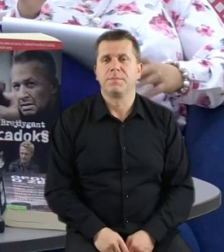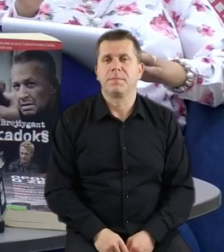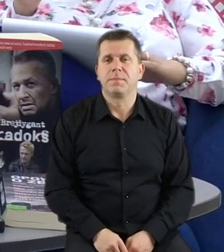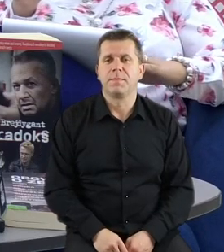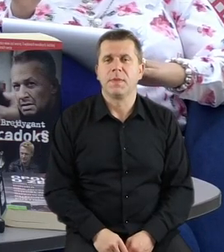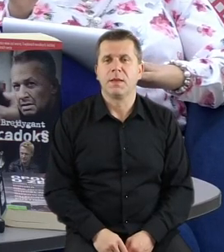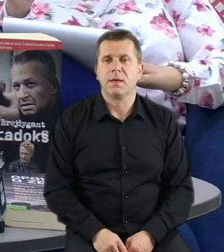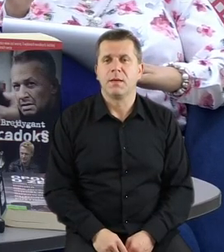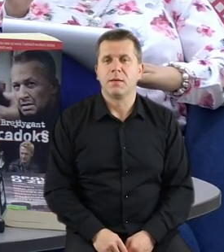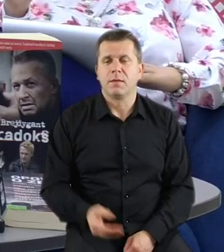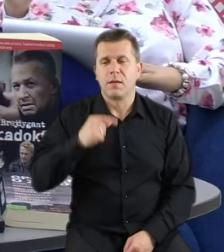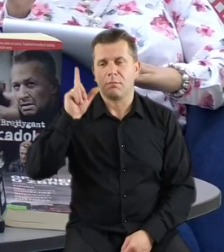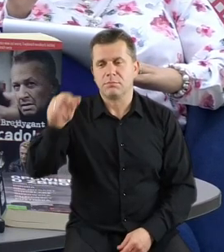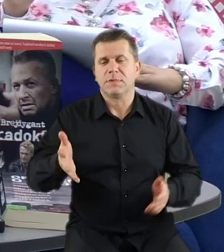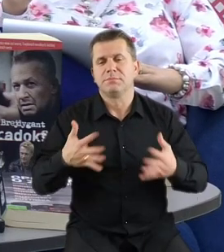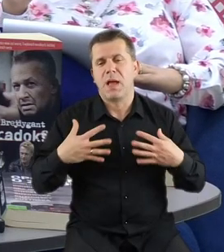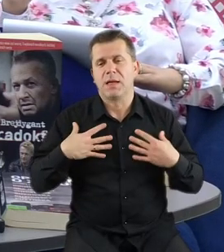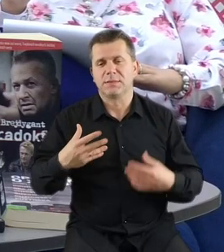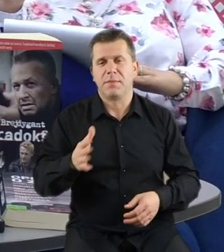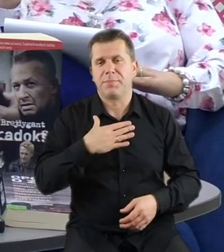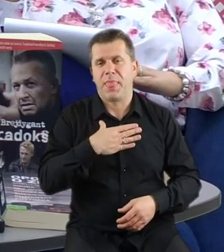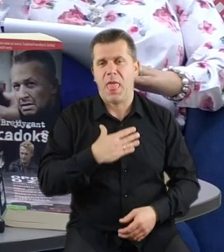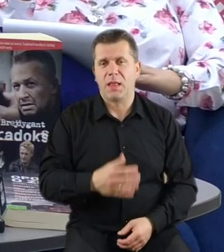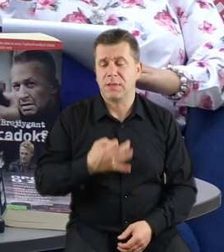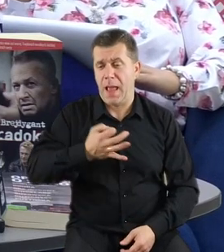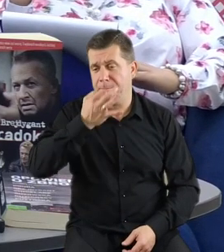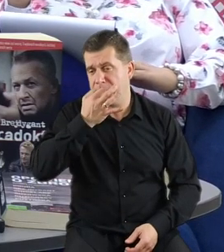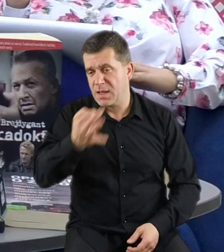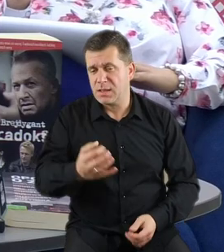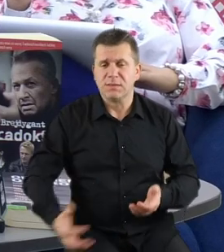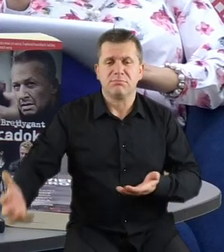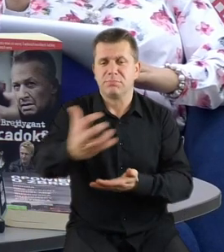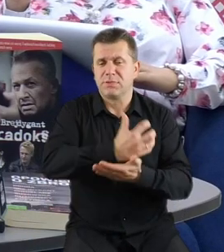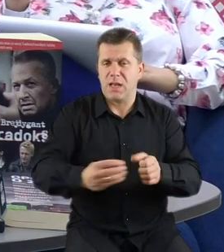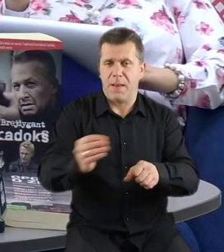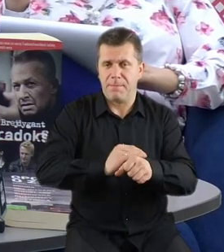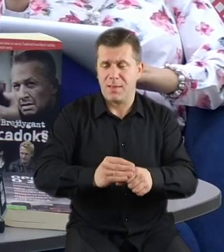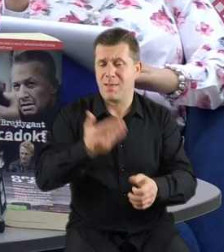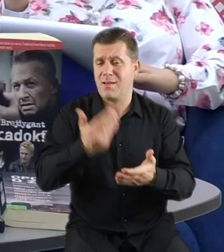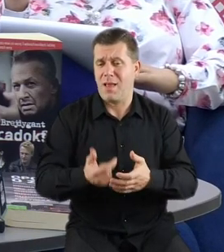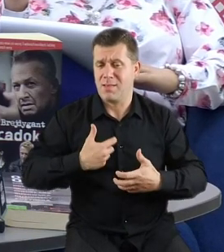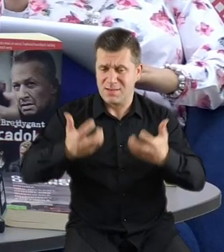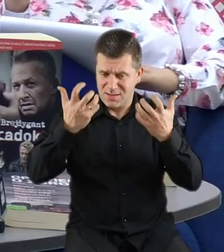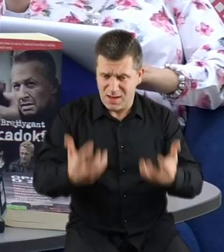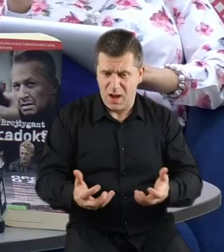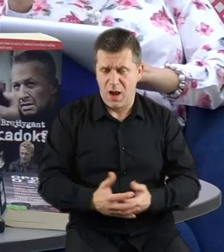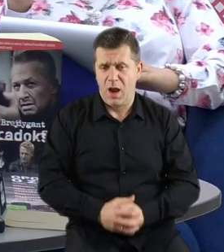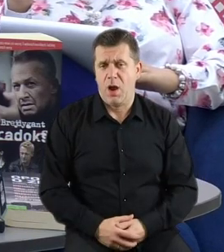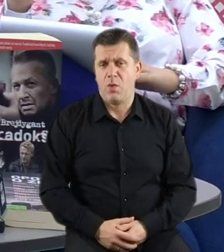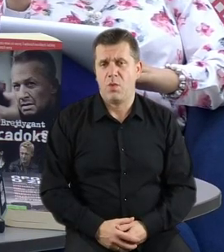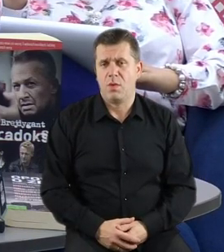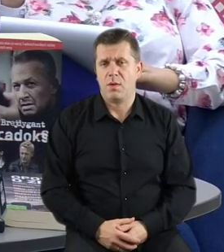kamienia michniowskiego, na który chodzę na spacer z psem. I pytałam o zbieranie materiału, dlatego że